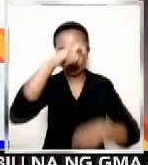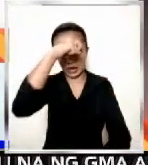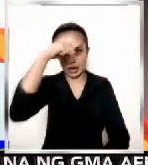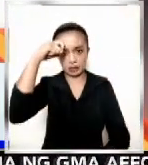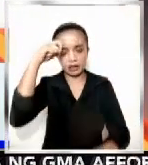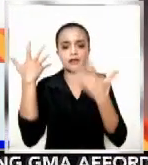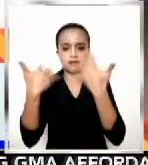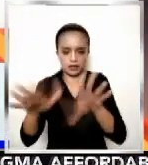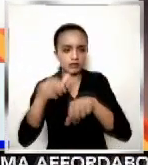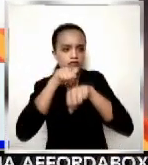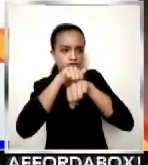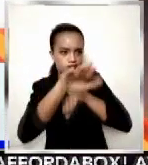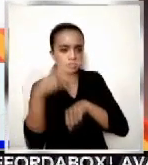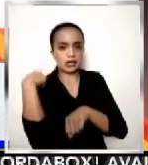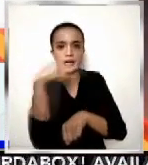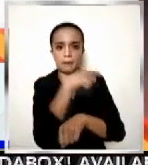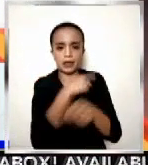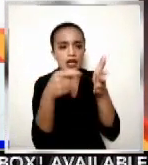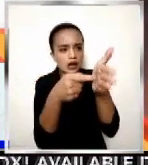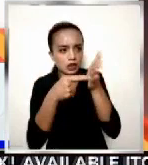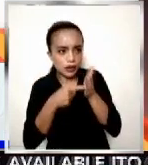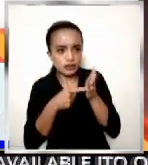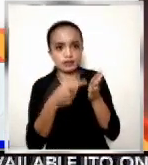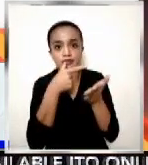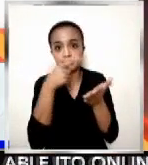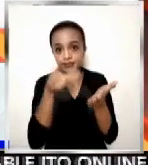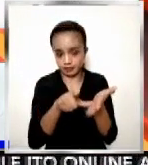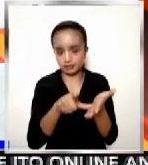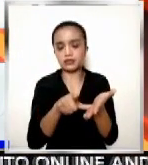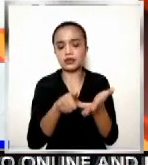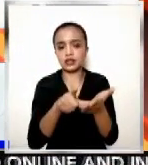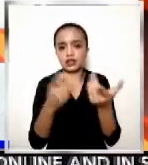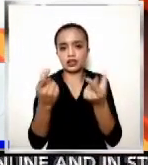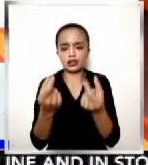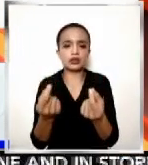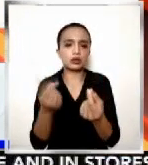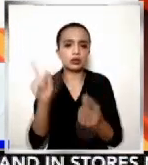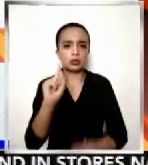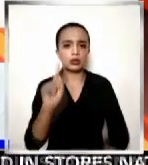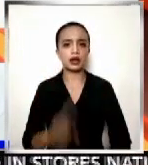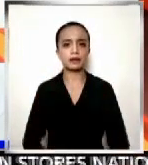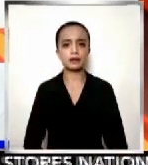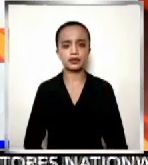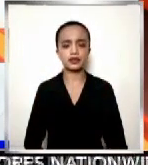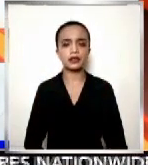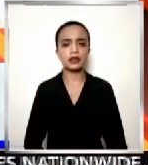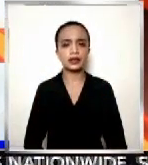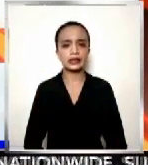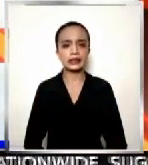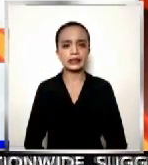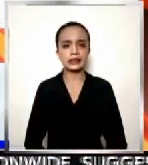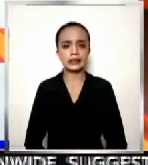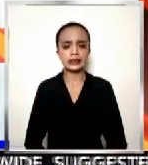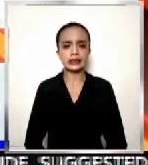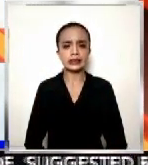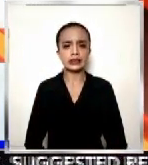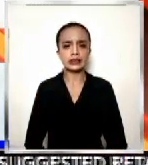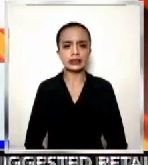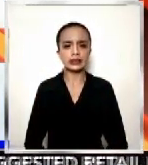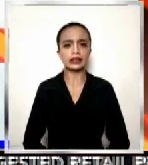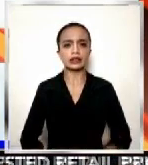requested them, Mr. Chair, to push back or push out, you know, the plant outages they